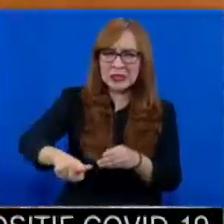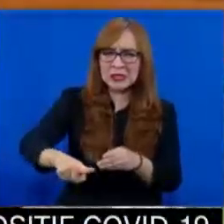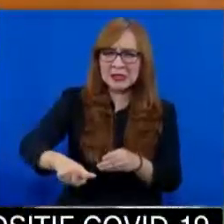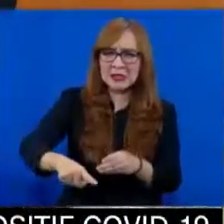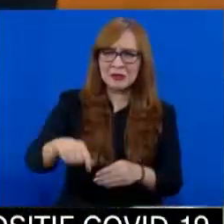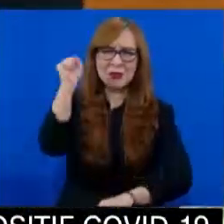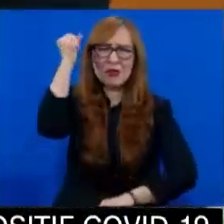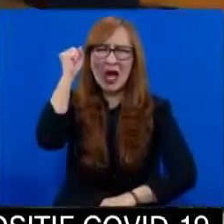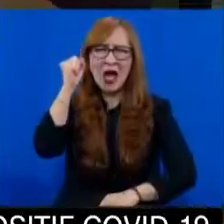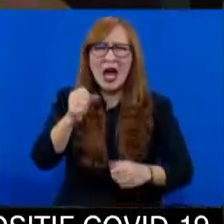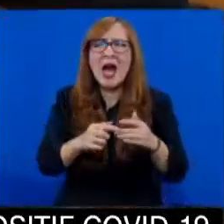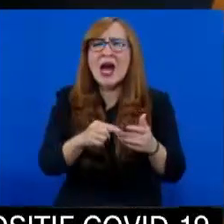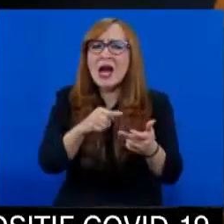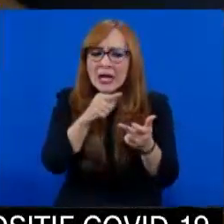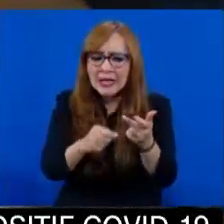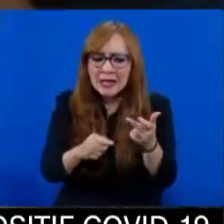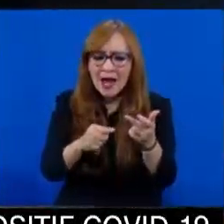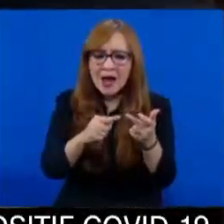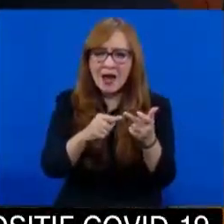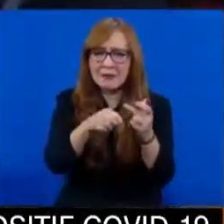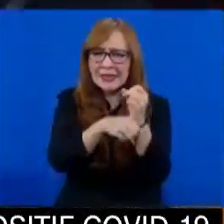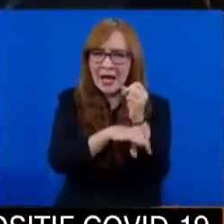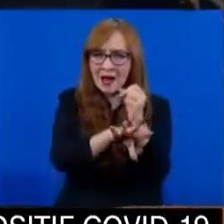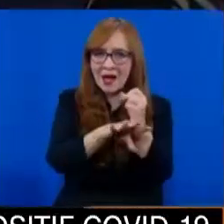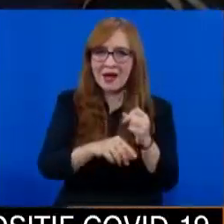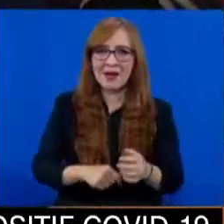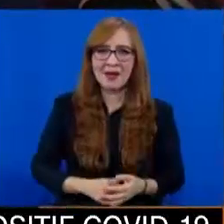Aduh, kena. Ya, darah.